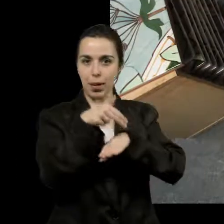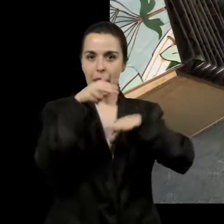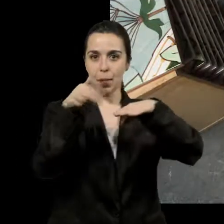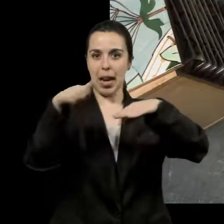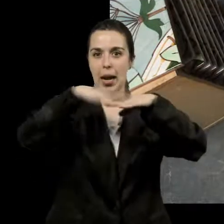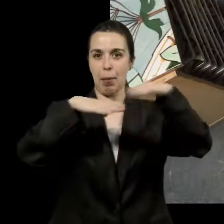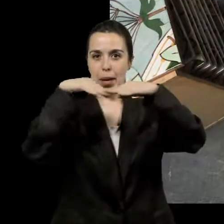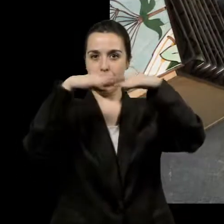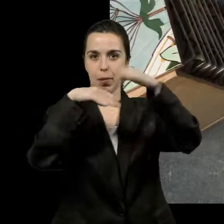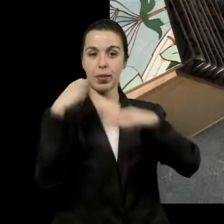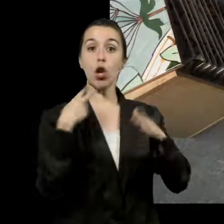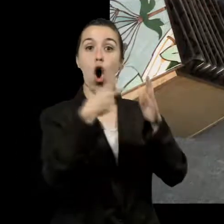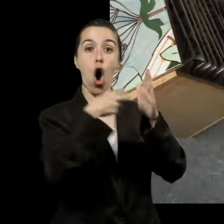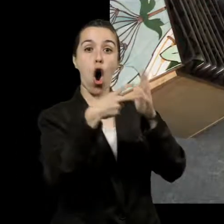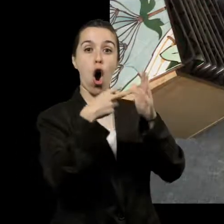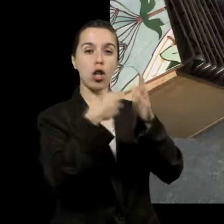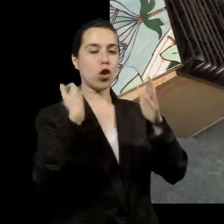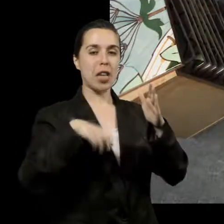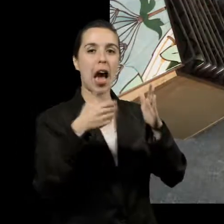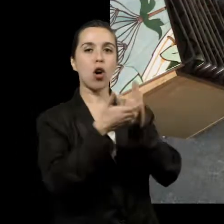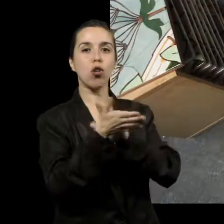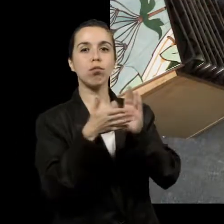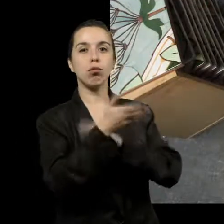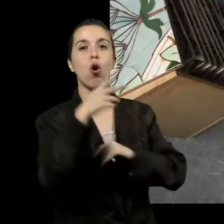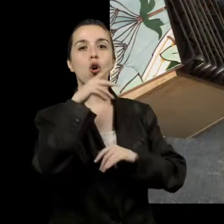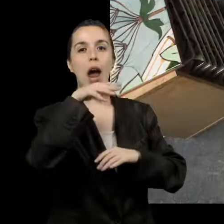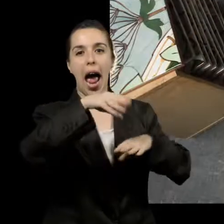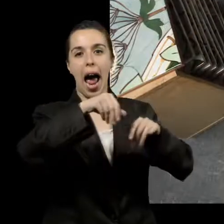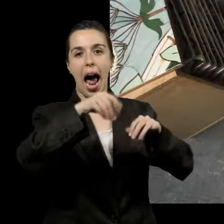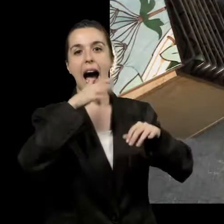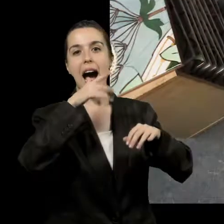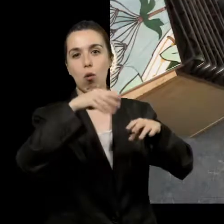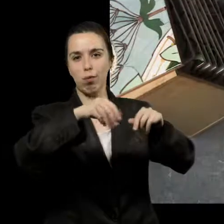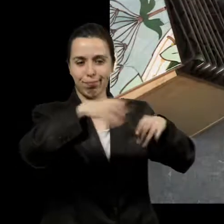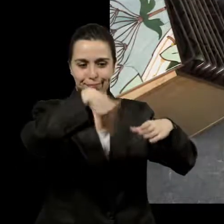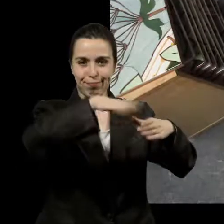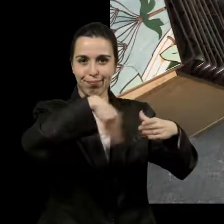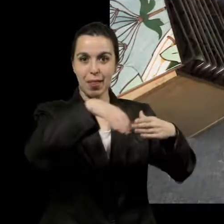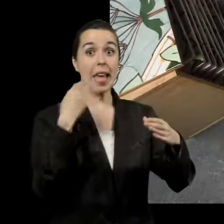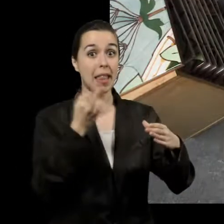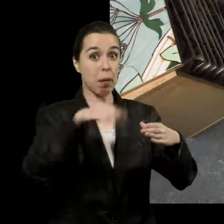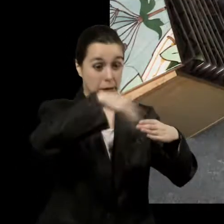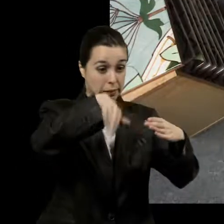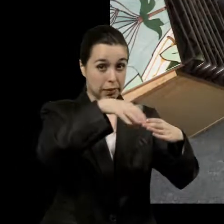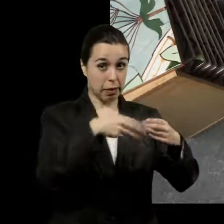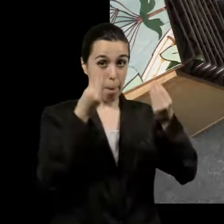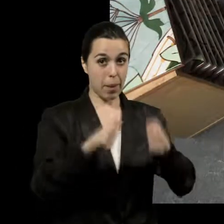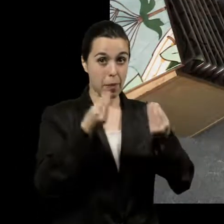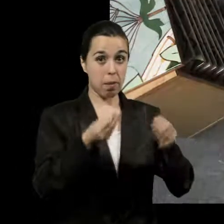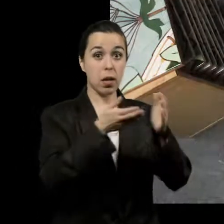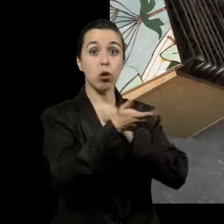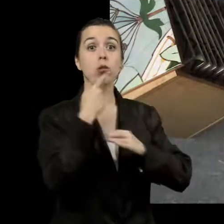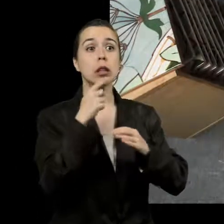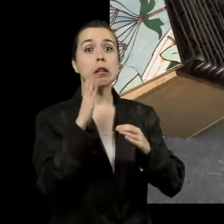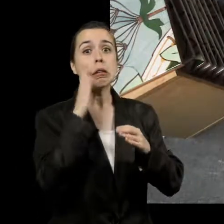rajola. Tenim els òxids preparats i diluïts amb aigua. S'han de remenar molt bé abans de començar a pintar i durant